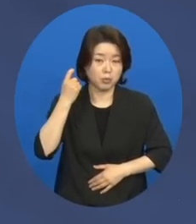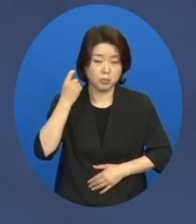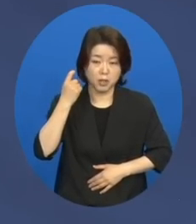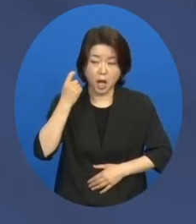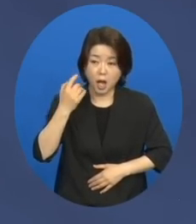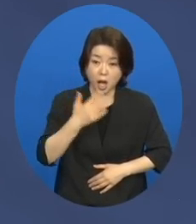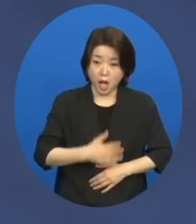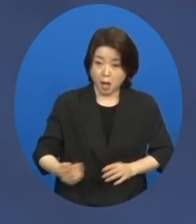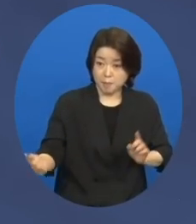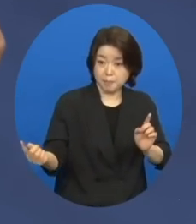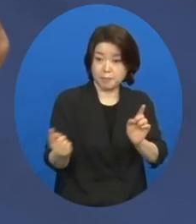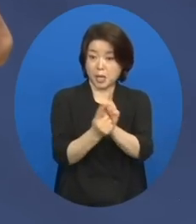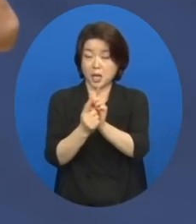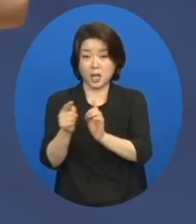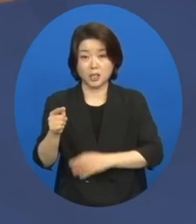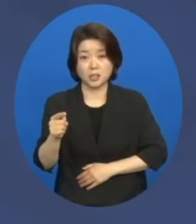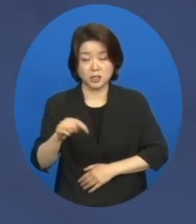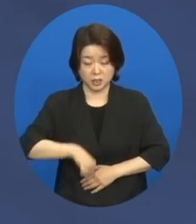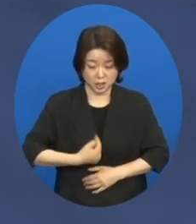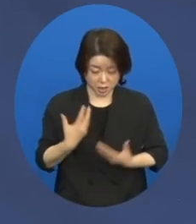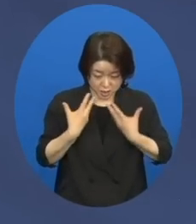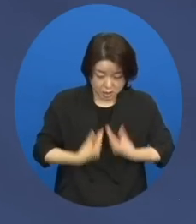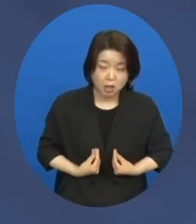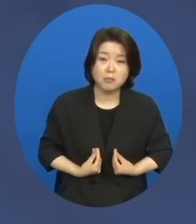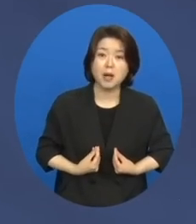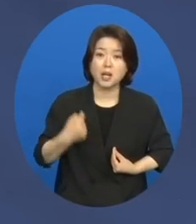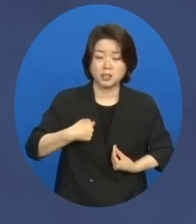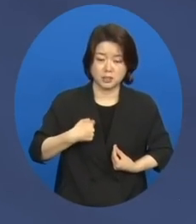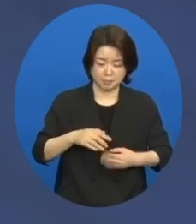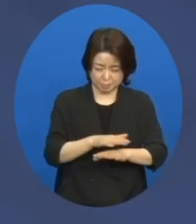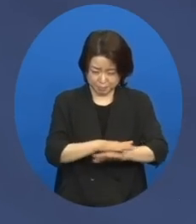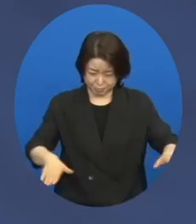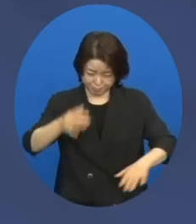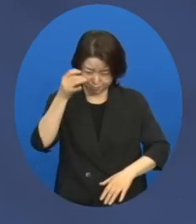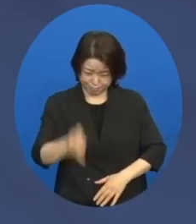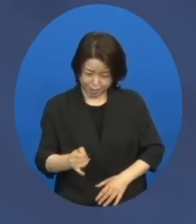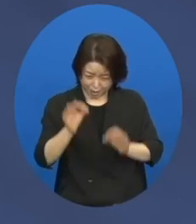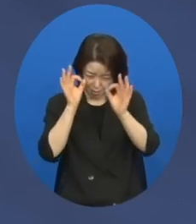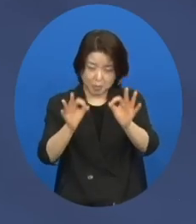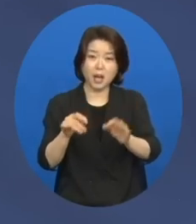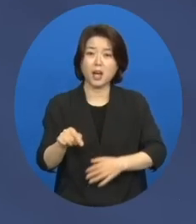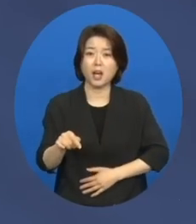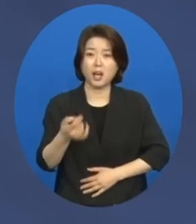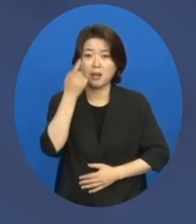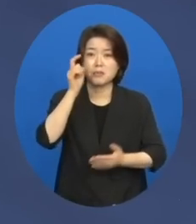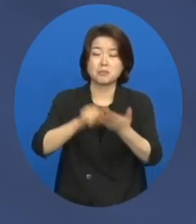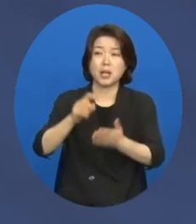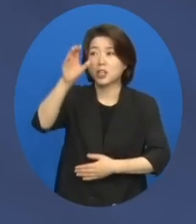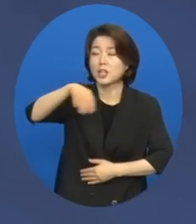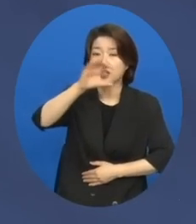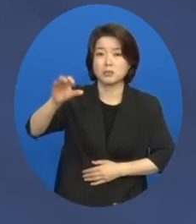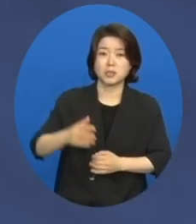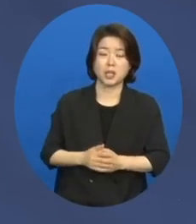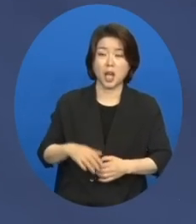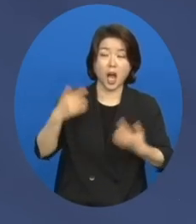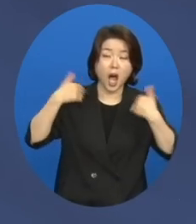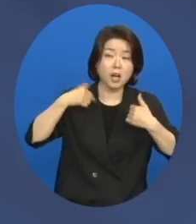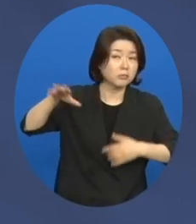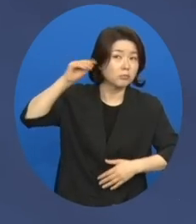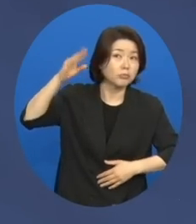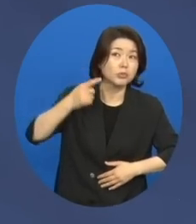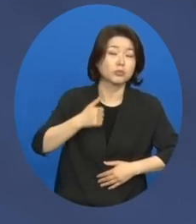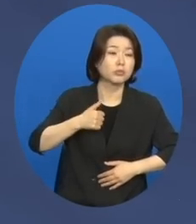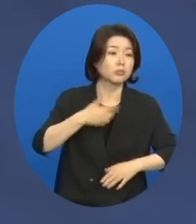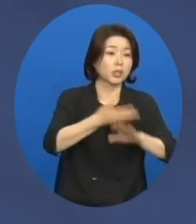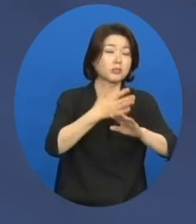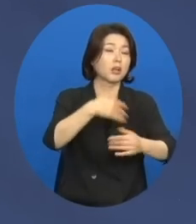몸으로 깨닫는 이 자기 절망의 그 밑바닥에서 그때 발견한 이 십자가 늘 듣던 얘기고 남에게 가르친